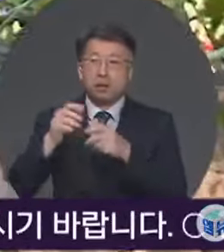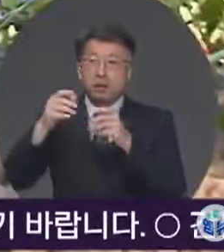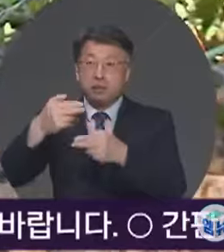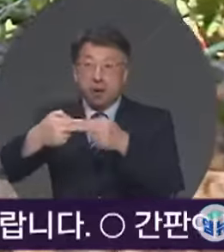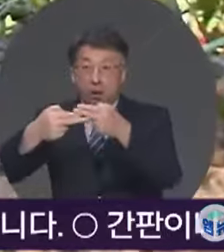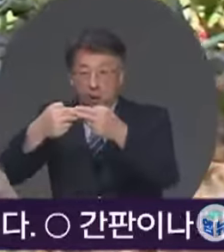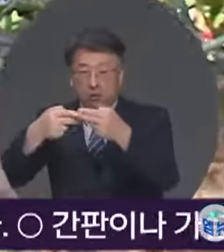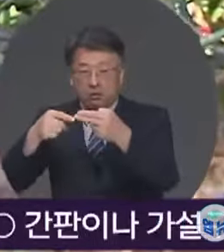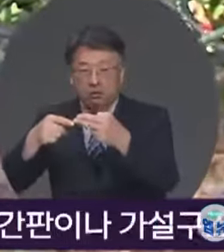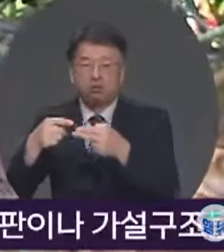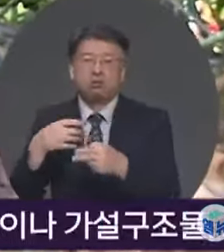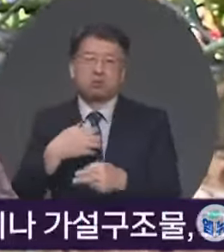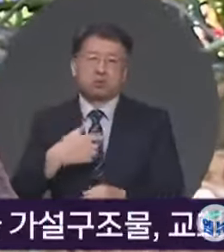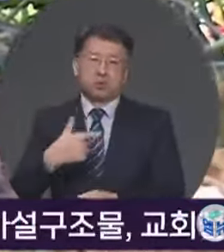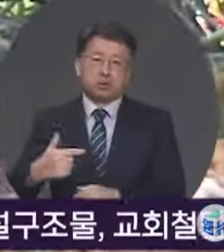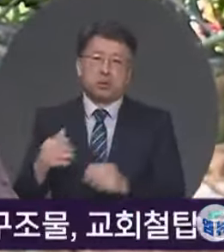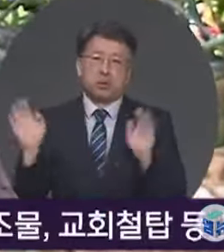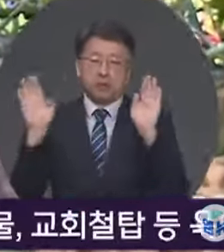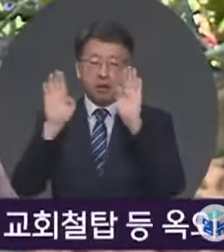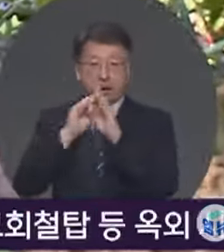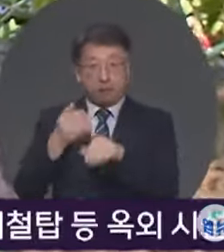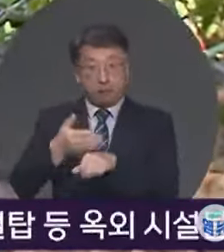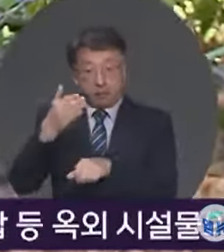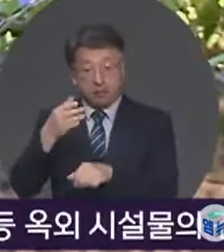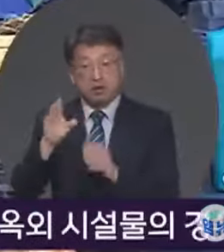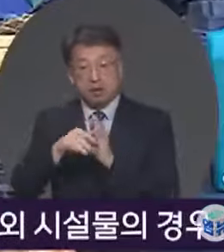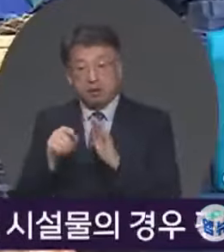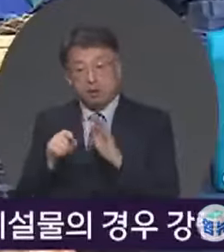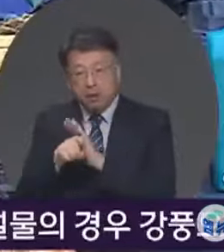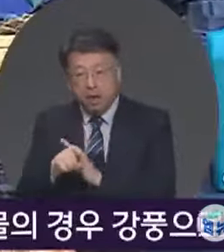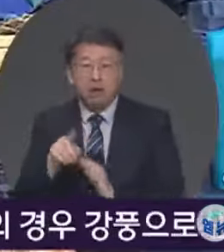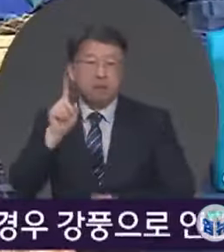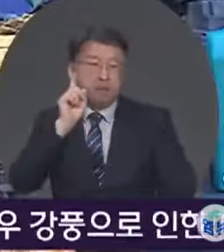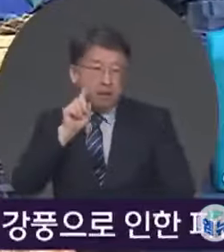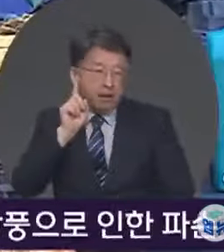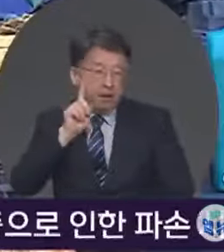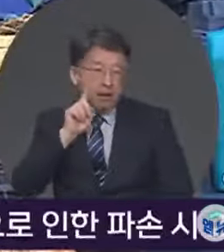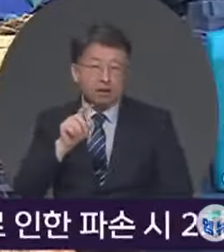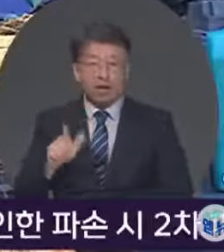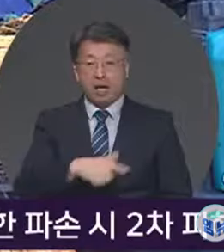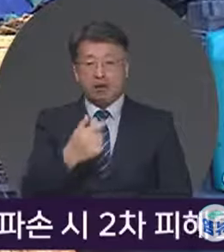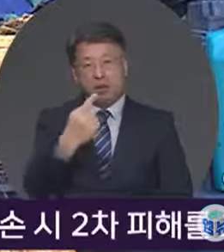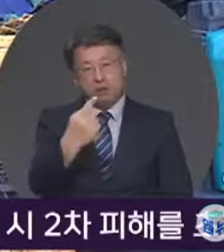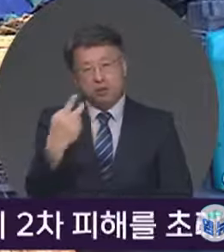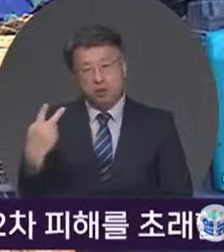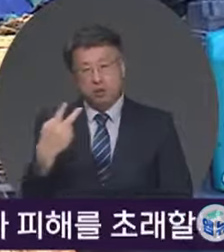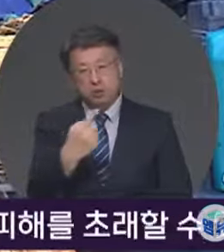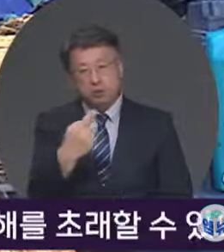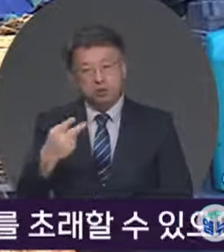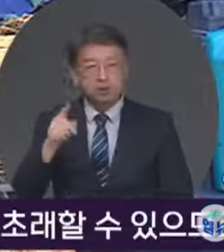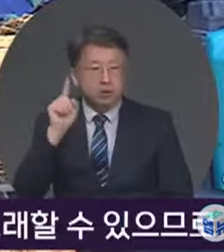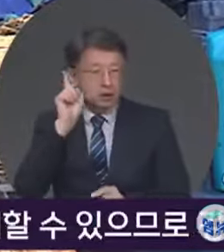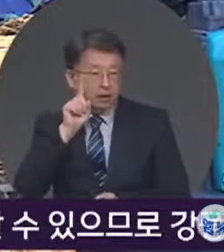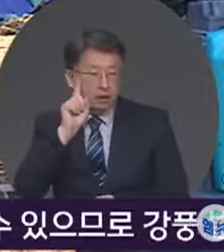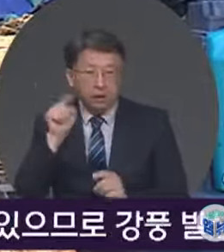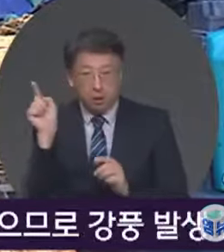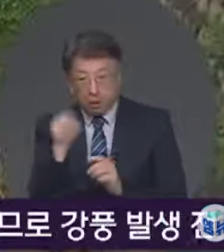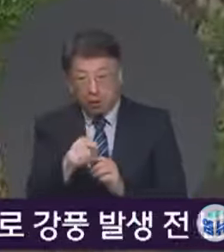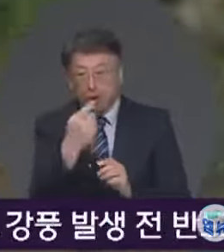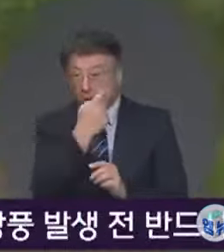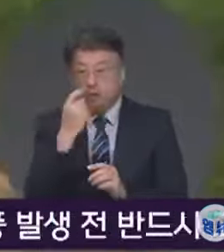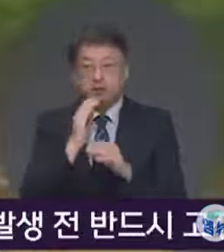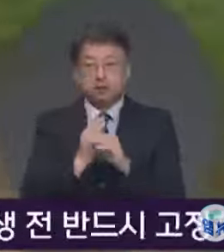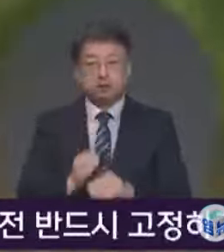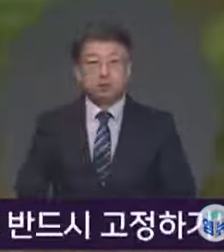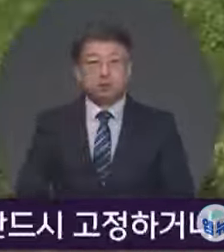밤에 남편이랑 9시 넘어서 또 갔죠. 계속 제가 매일 하루에 한두 번씩 확인하거든요. 지난달 극한